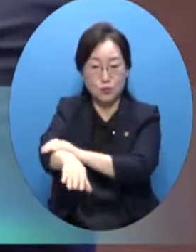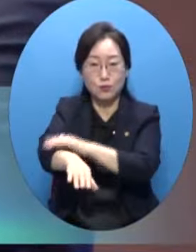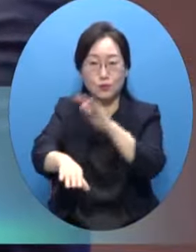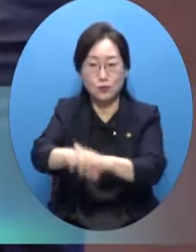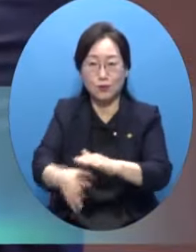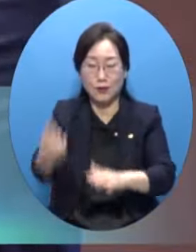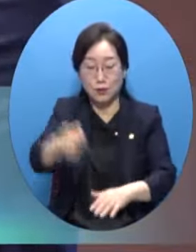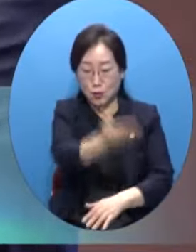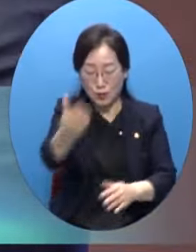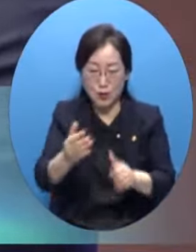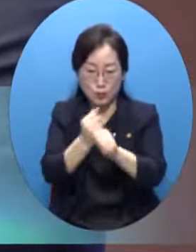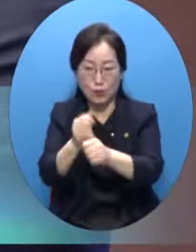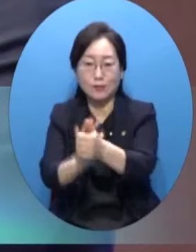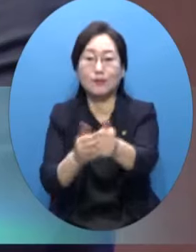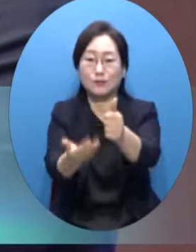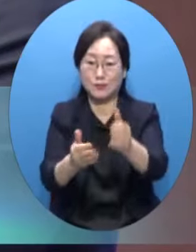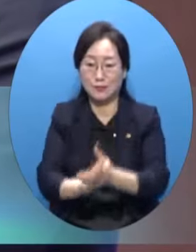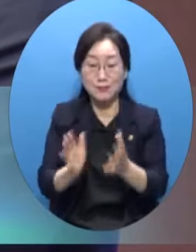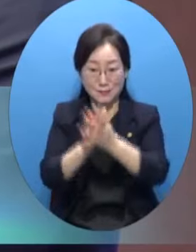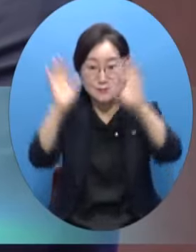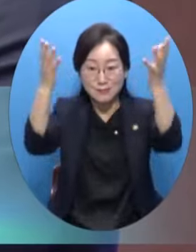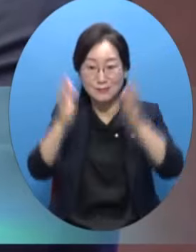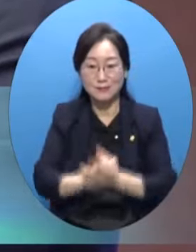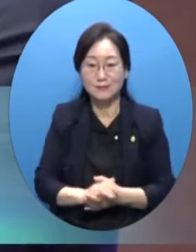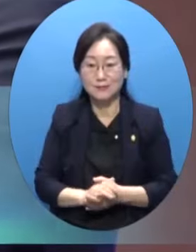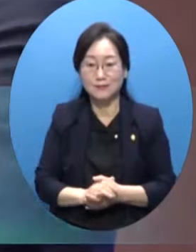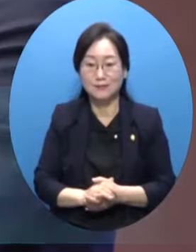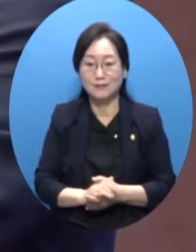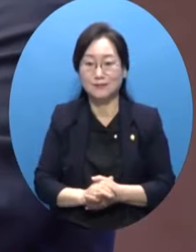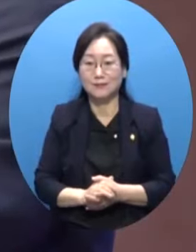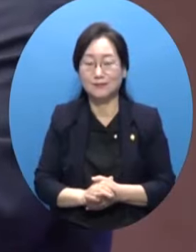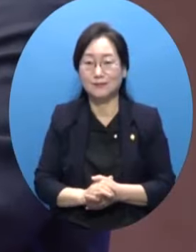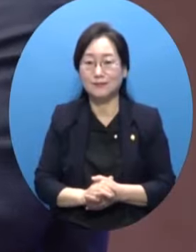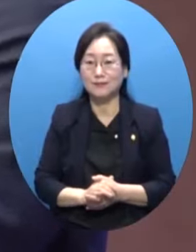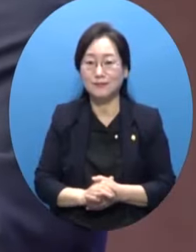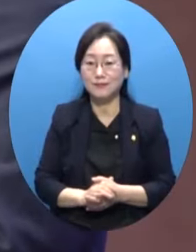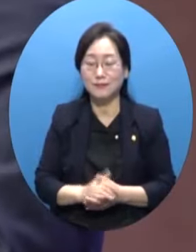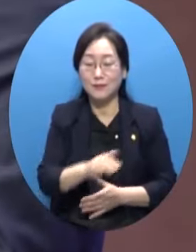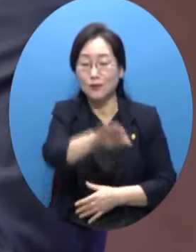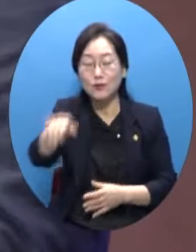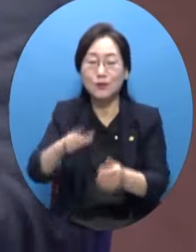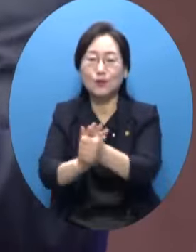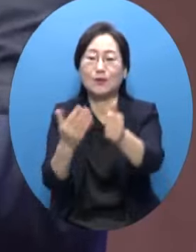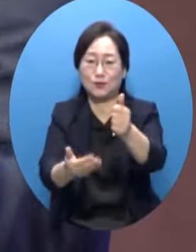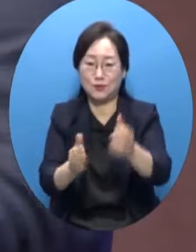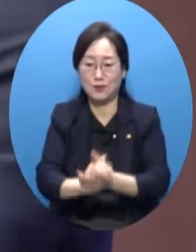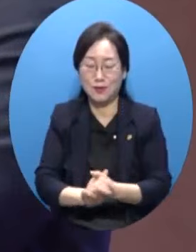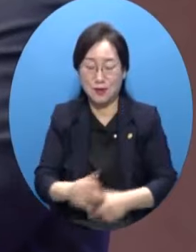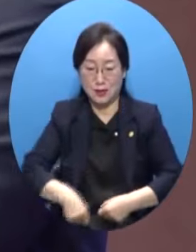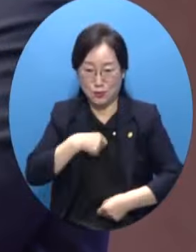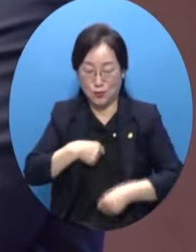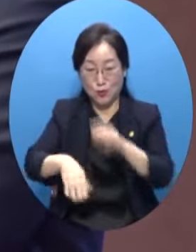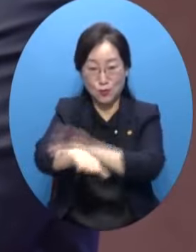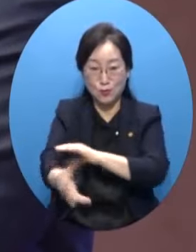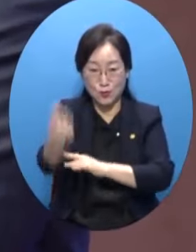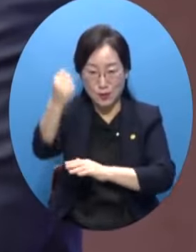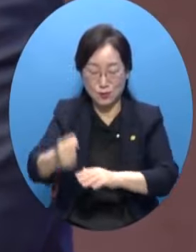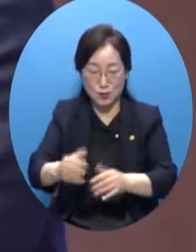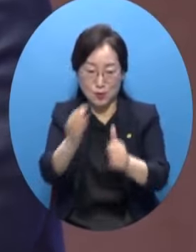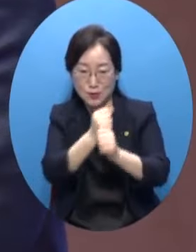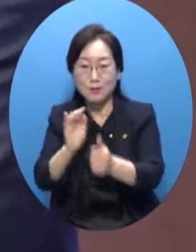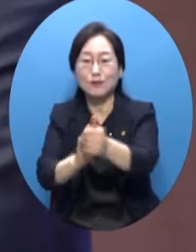오른손으로 너를 붙들리라. 할렐루야. 우리를 도와주신다고 말씀합니다. 주님의 의를 오른손으로 우리를